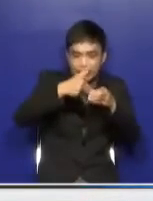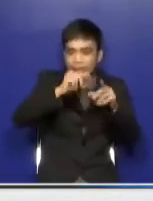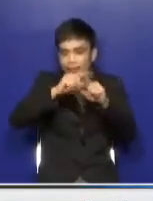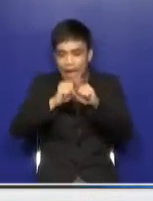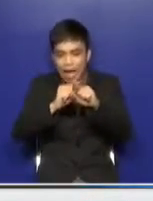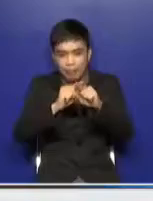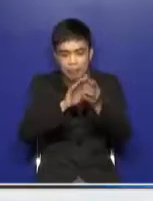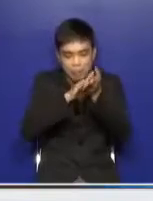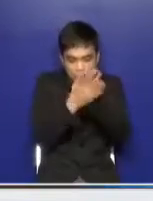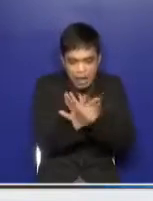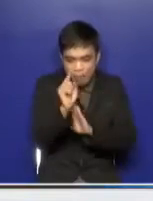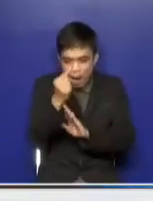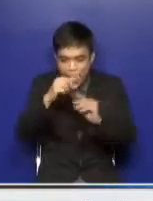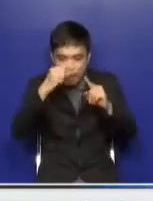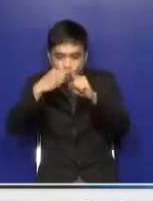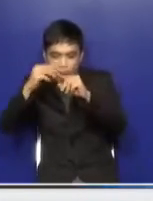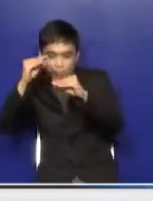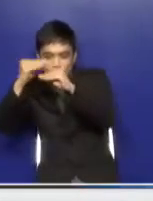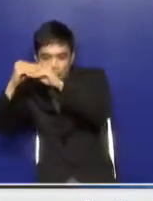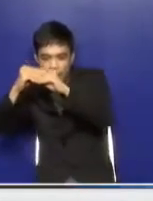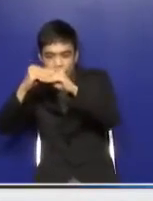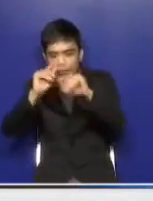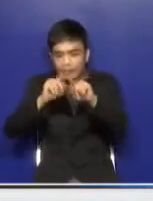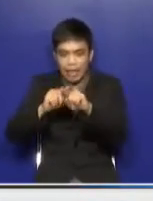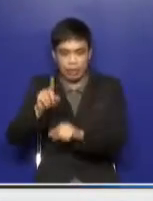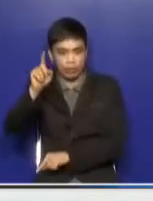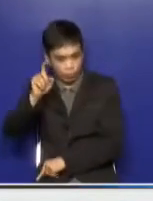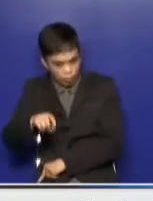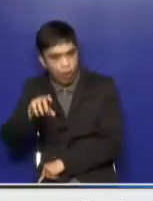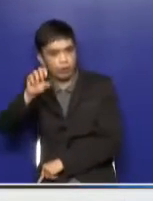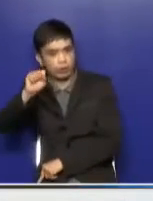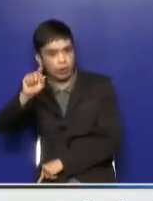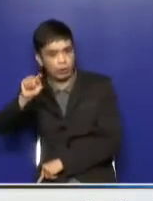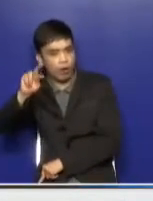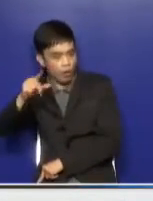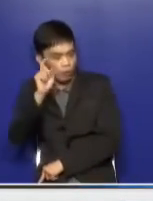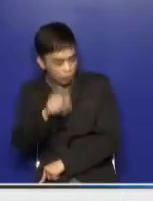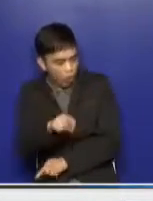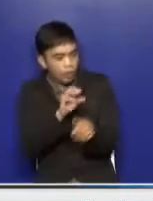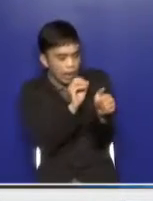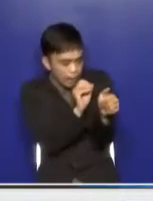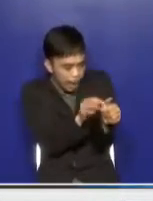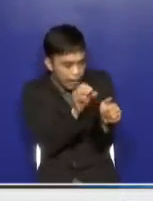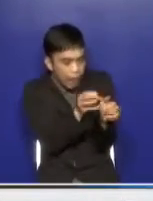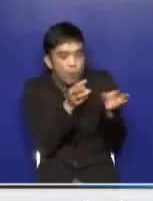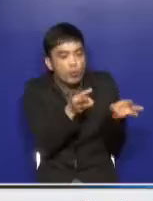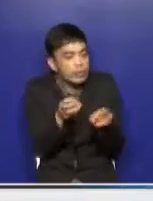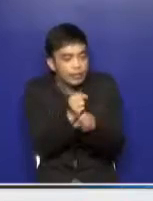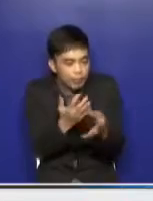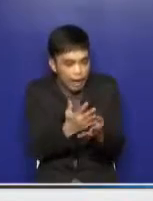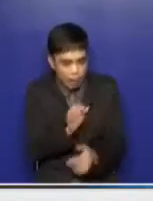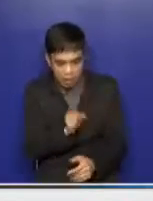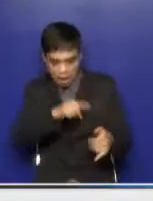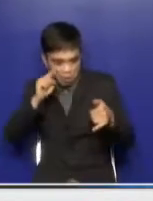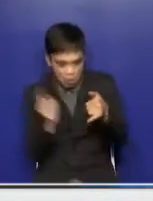ก็ต้องช่วยชี้แจงช่วยแนะนำว่าทำไงแล้วก็คืออย่าให้คาดโทษถึงข